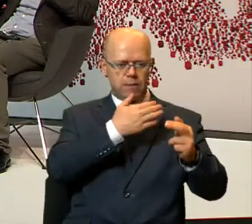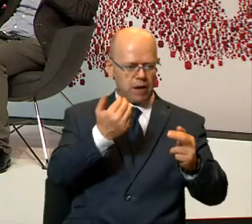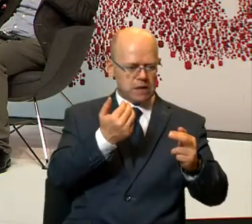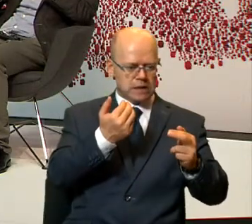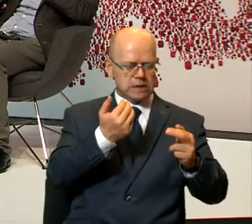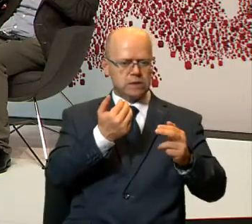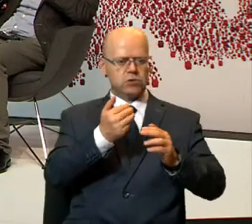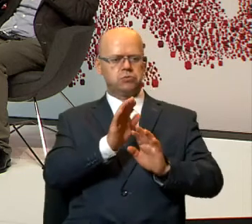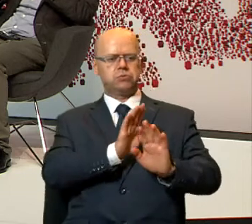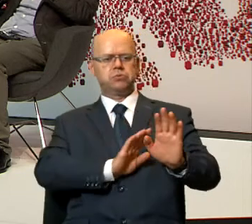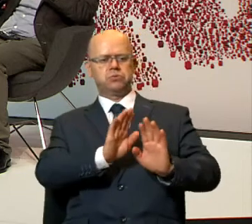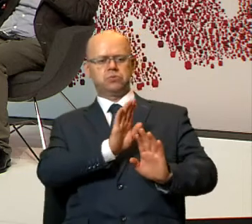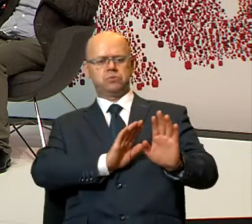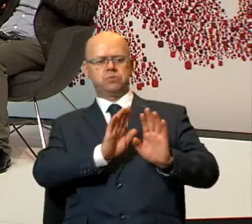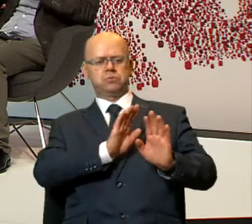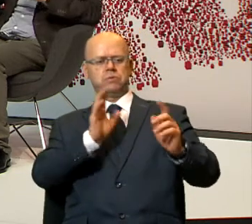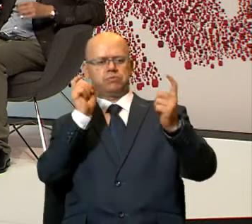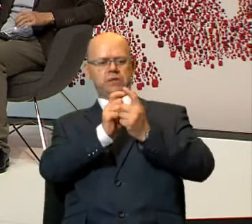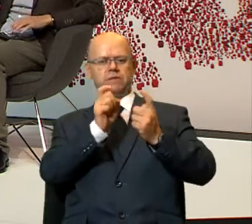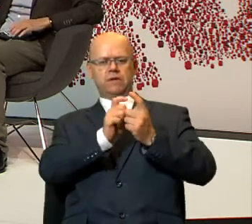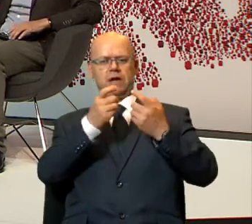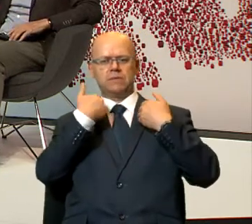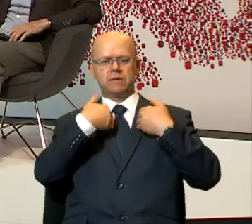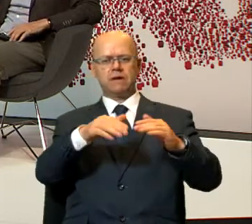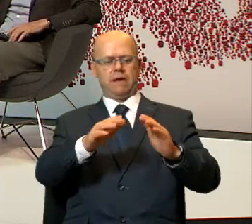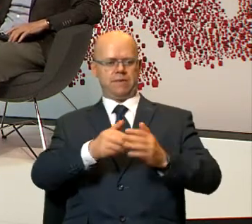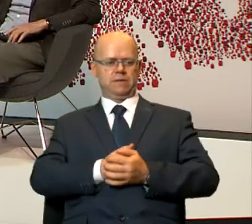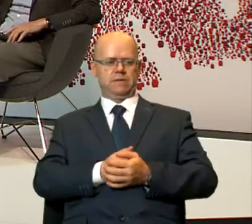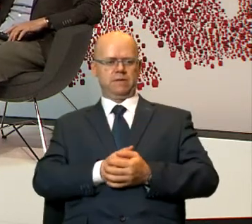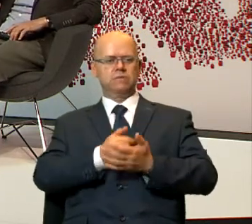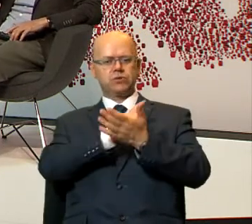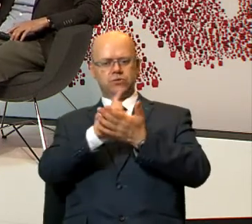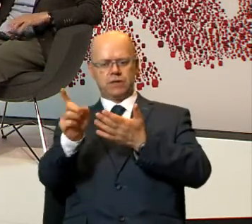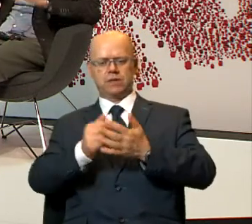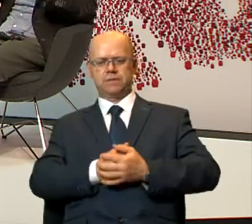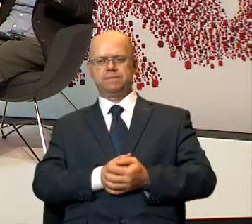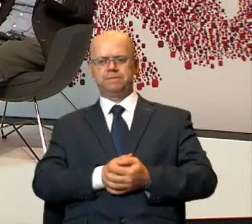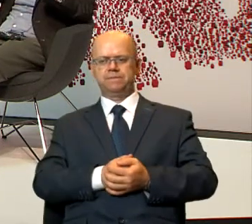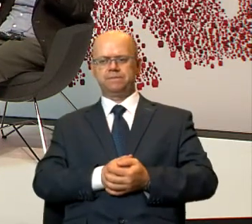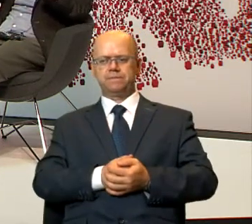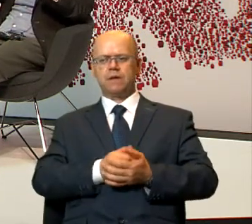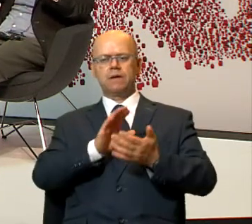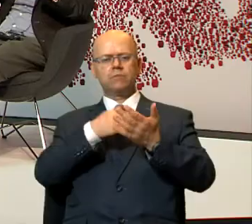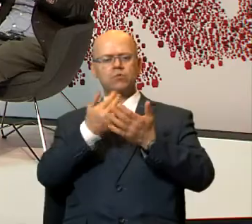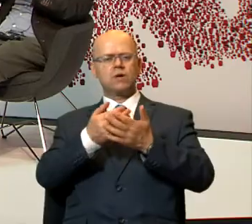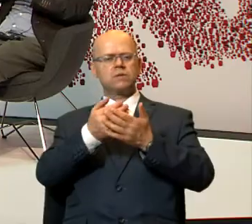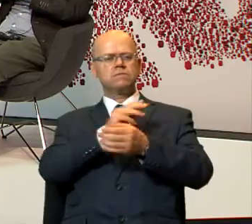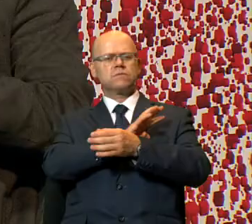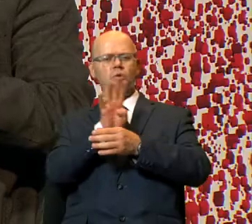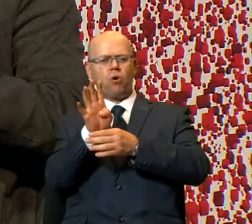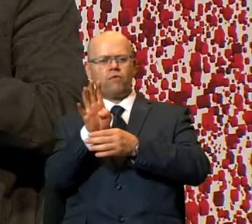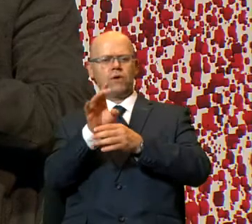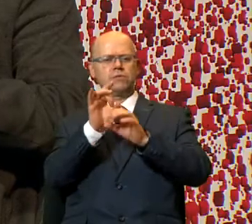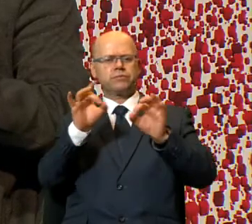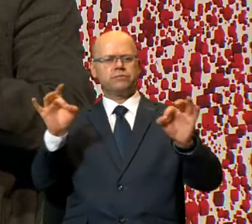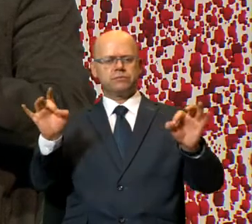się przeciwnikami przyspieszenia. Jeśli chodzi o COVID czy też